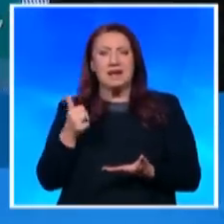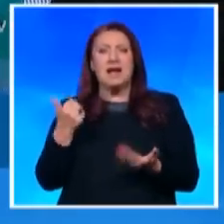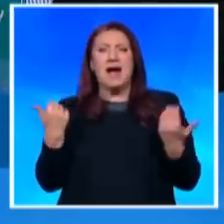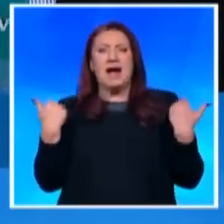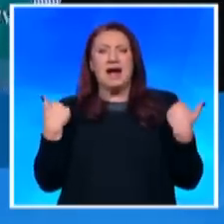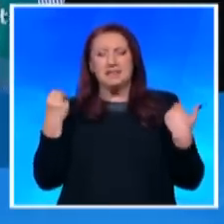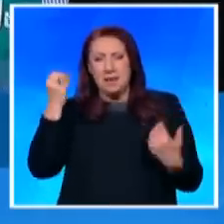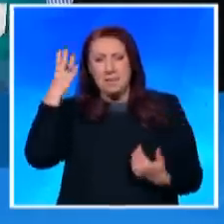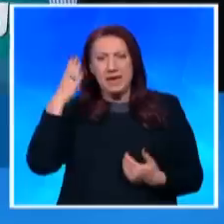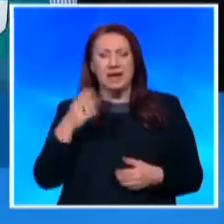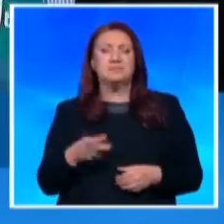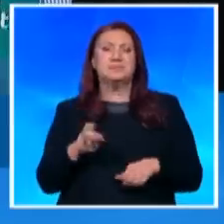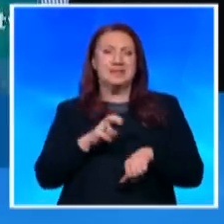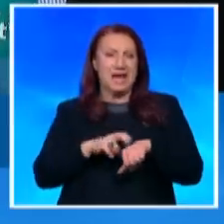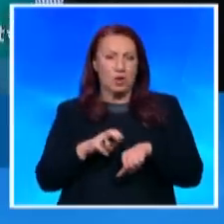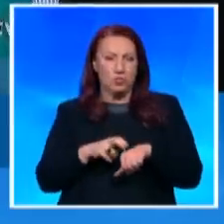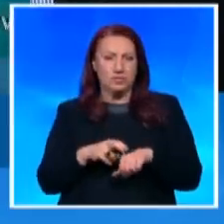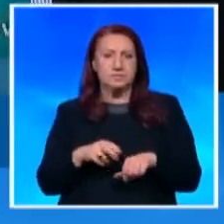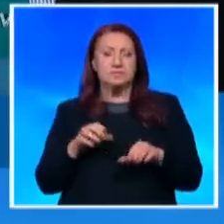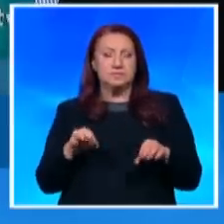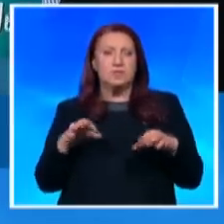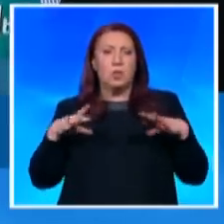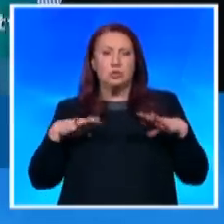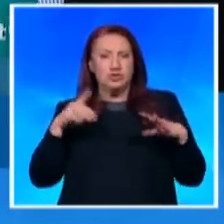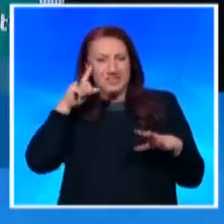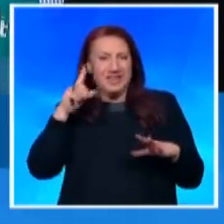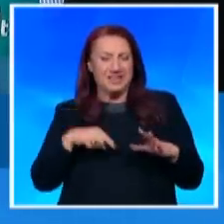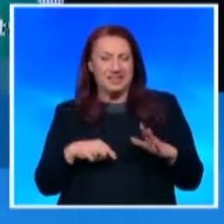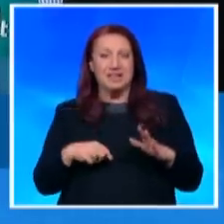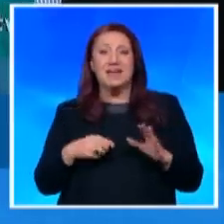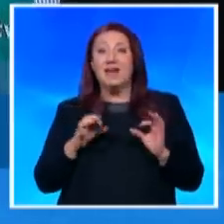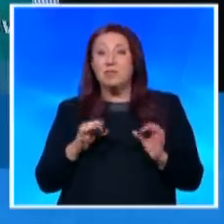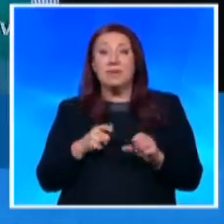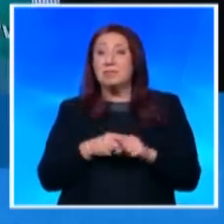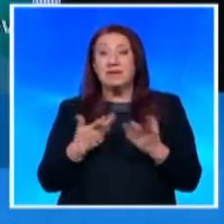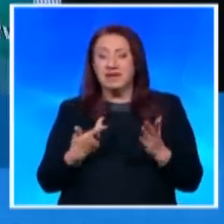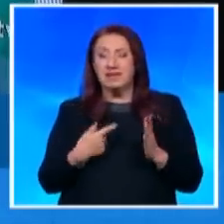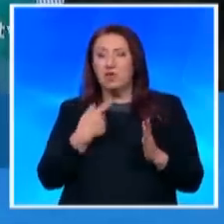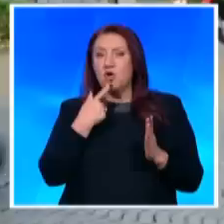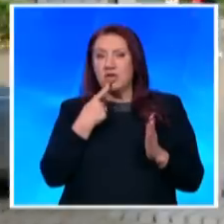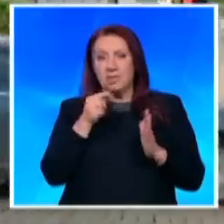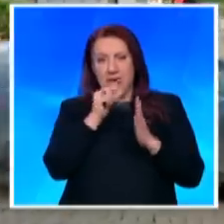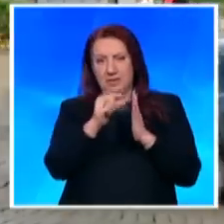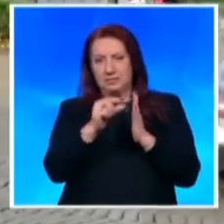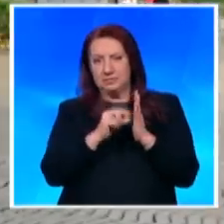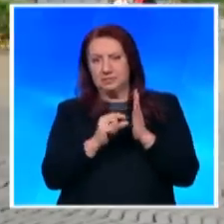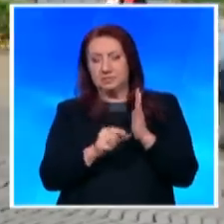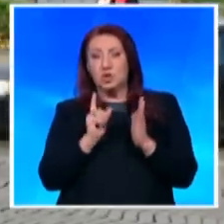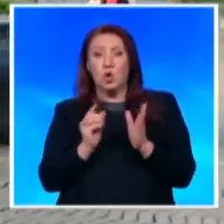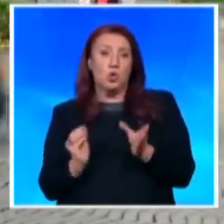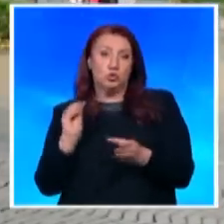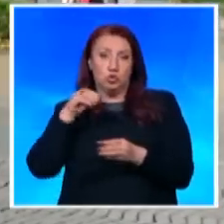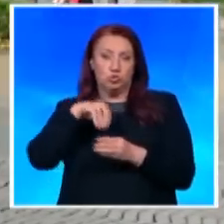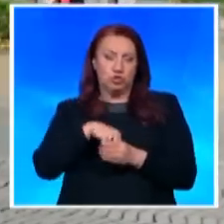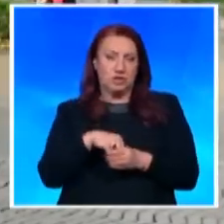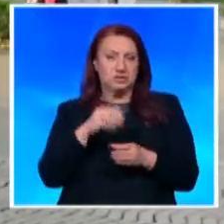тече подредбата на листата на министрите в проекто кабинета Габриел, като се очаква в него да